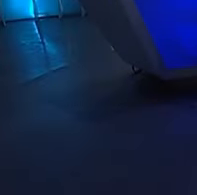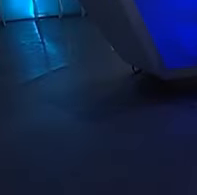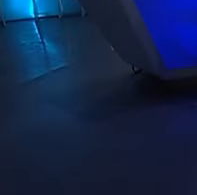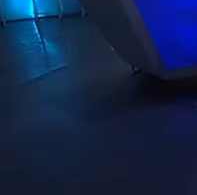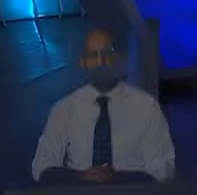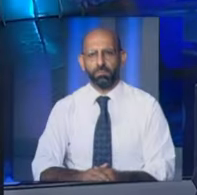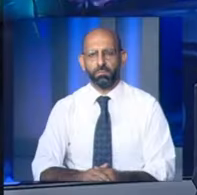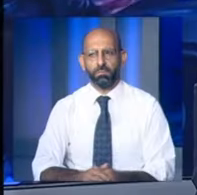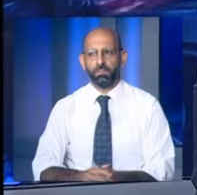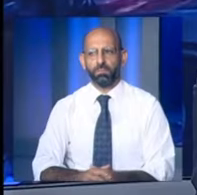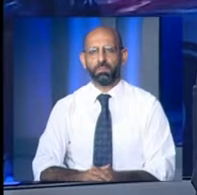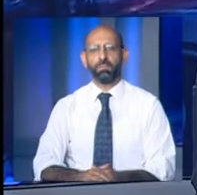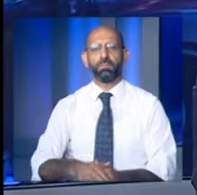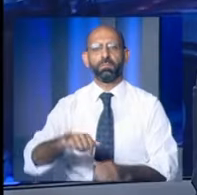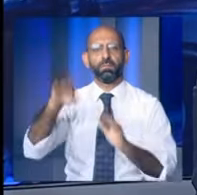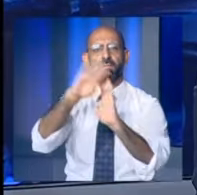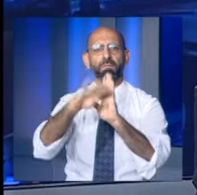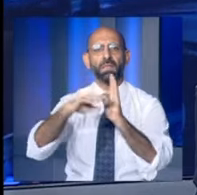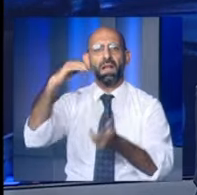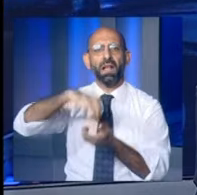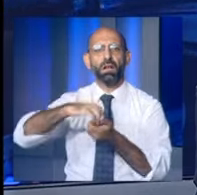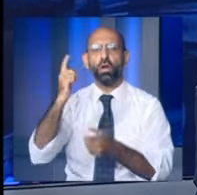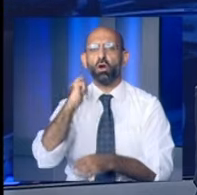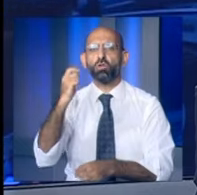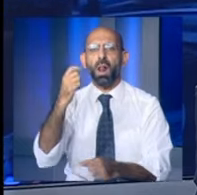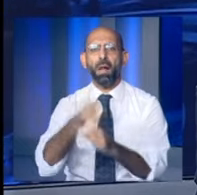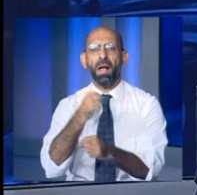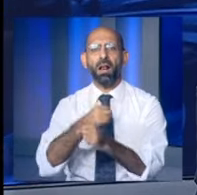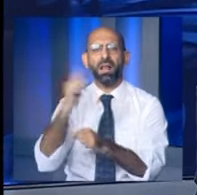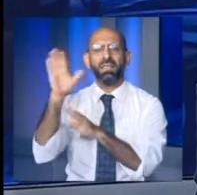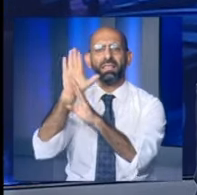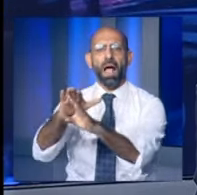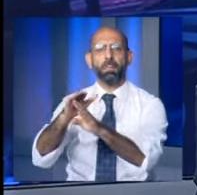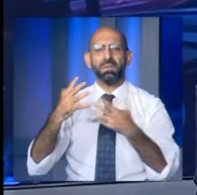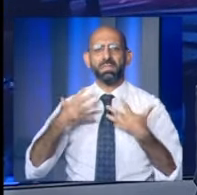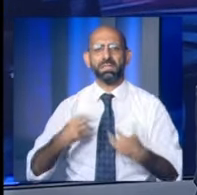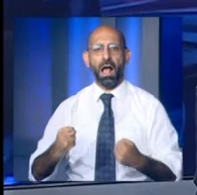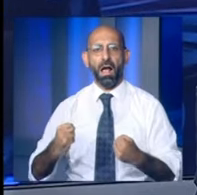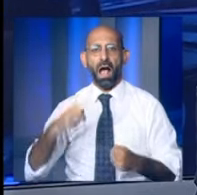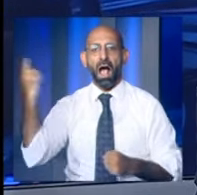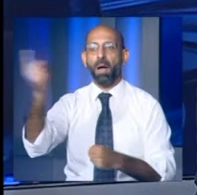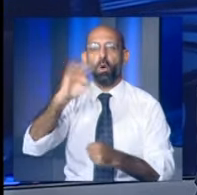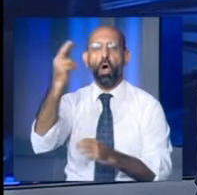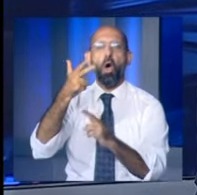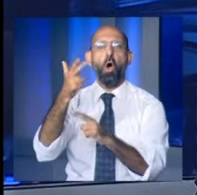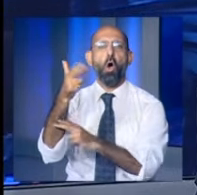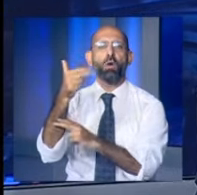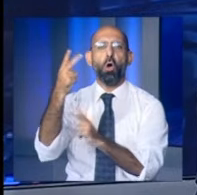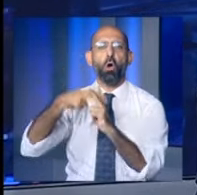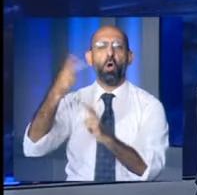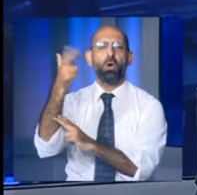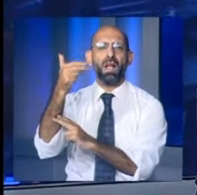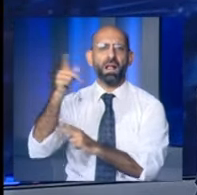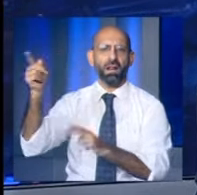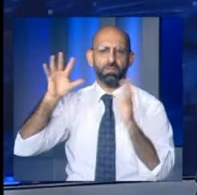نظم اتحاد رجال الأعمال للدعم والتطوير إرادة مؤتمره الثاني